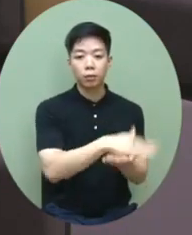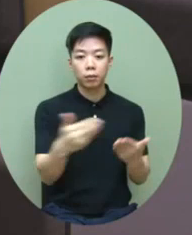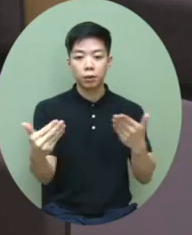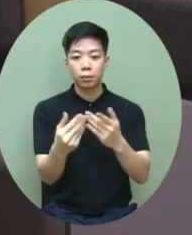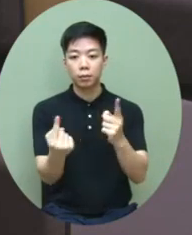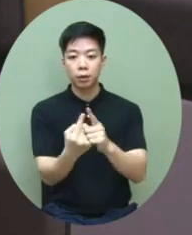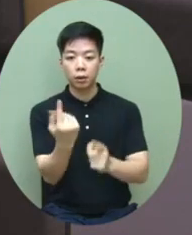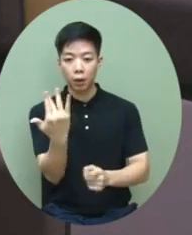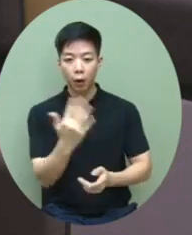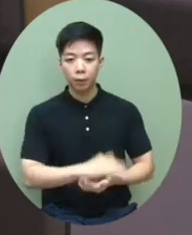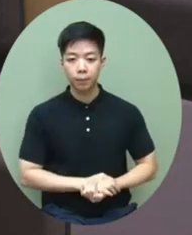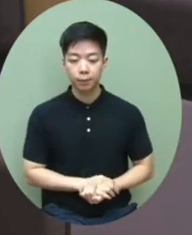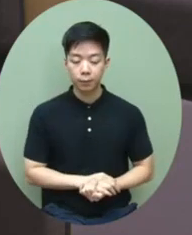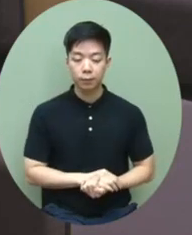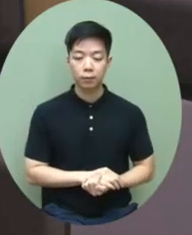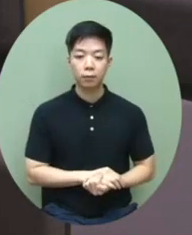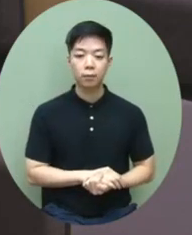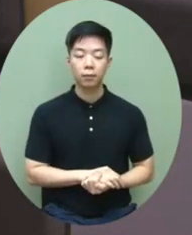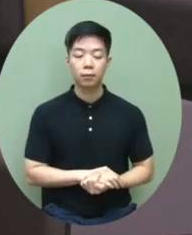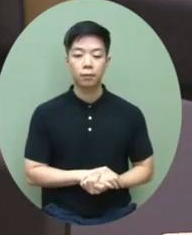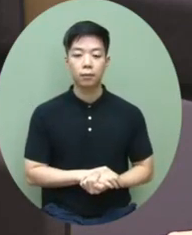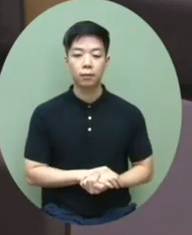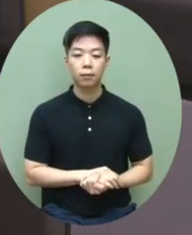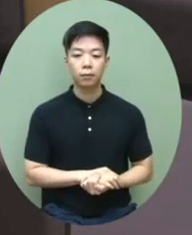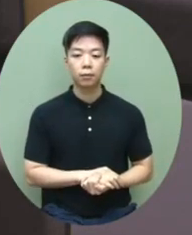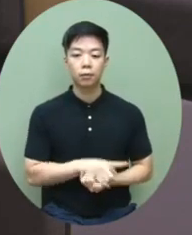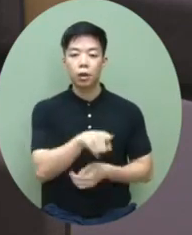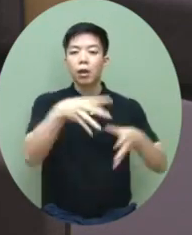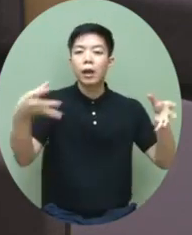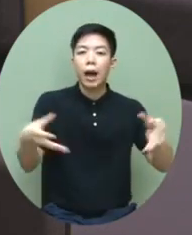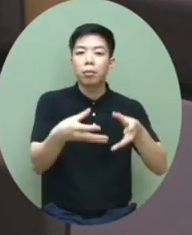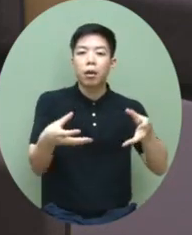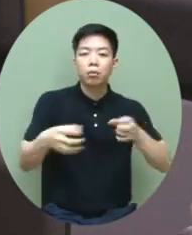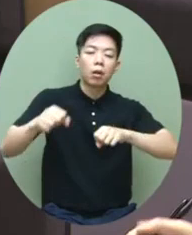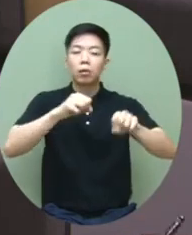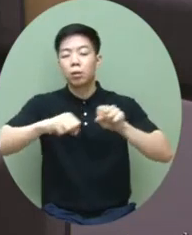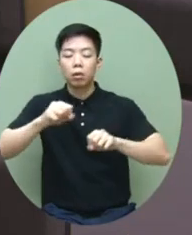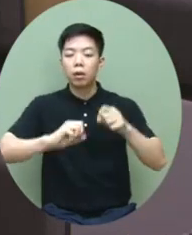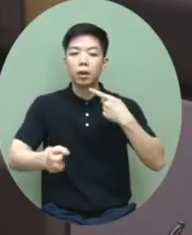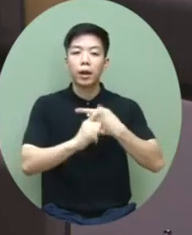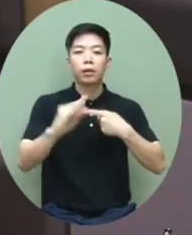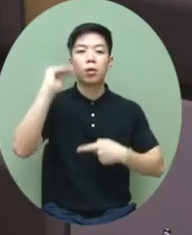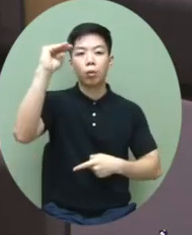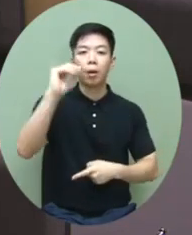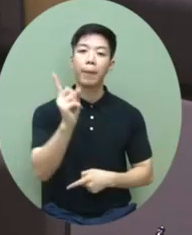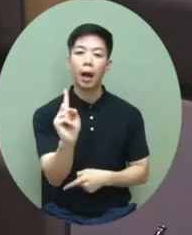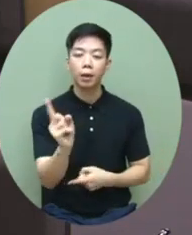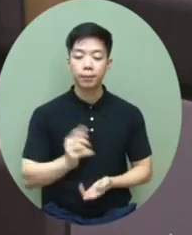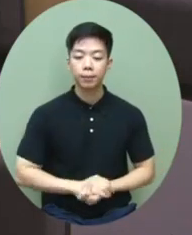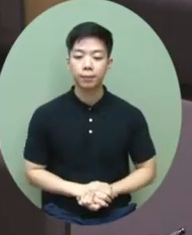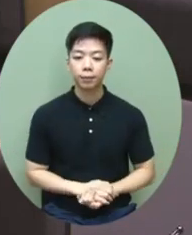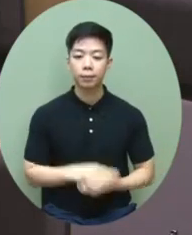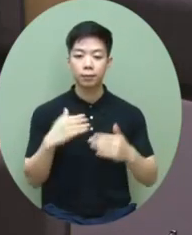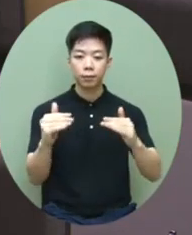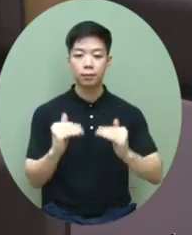者，而佢哋曾經進行過啲乜嘢嘅高風險嘅活動呢？另外都想問一下CHP，